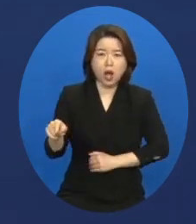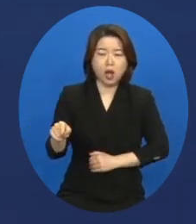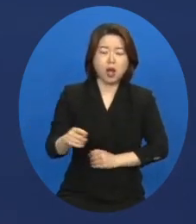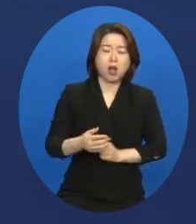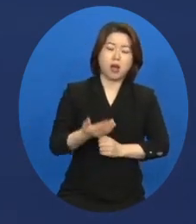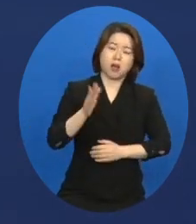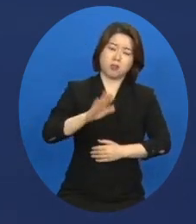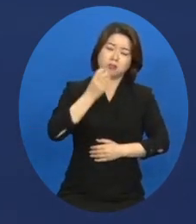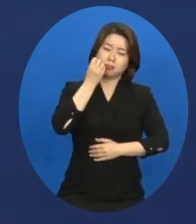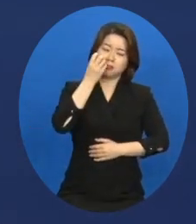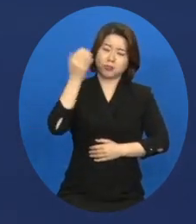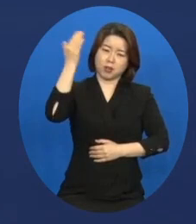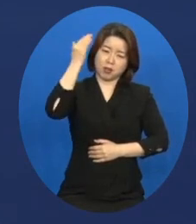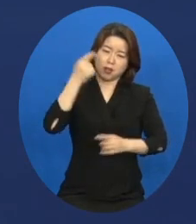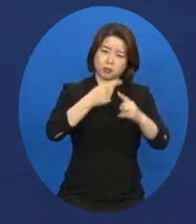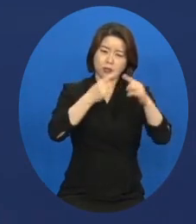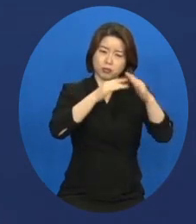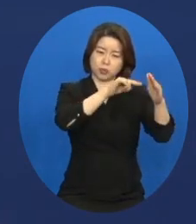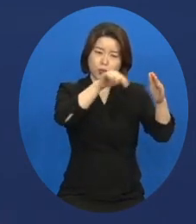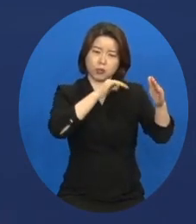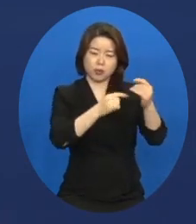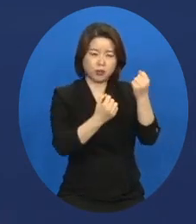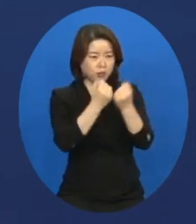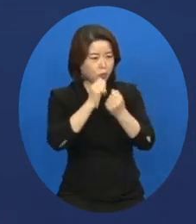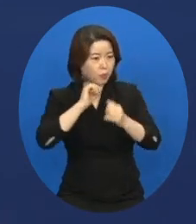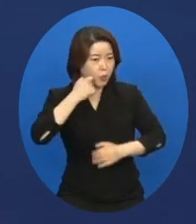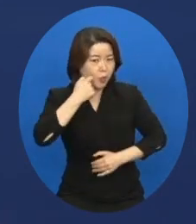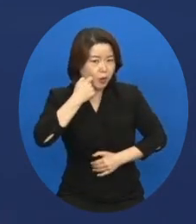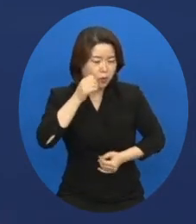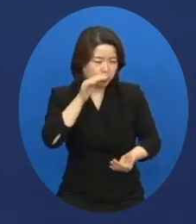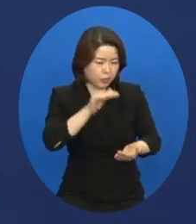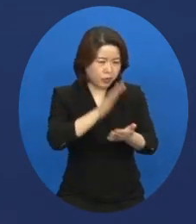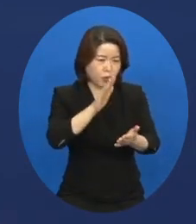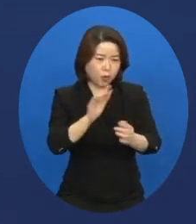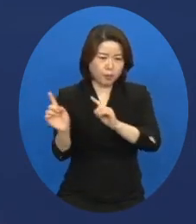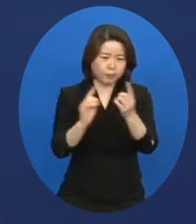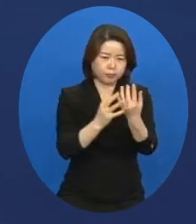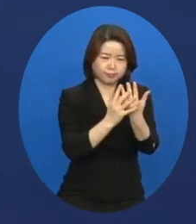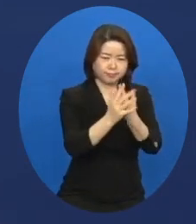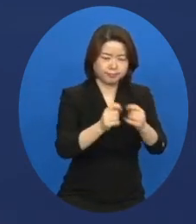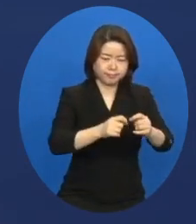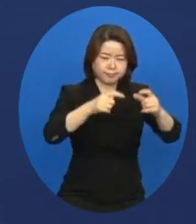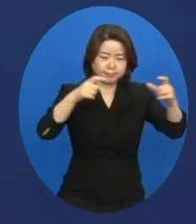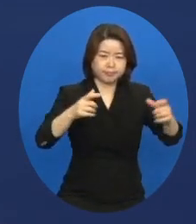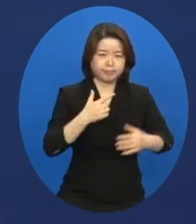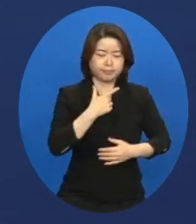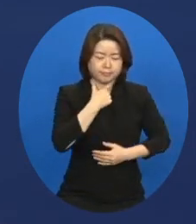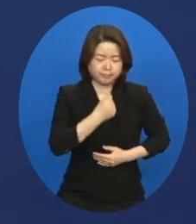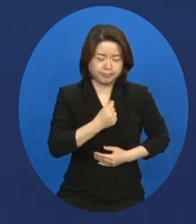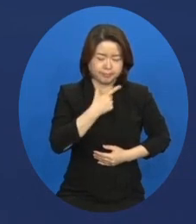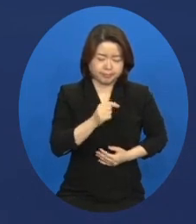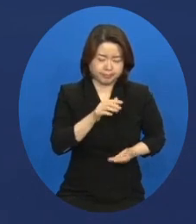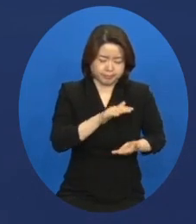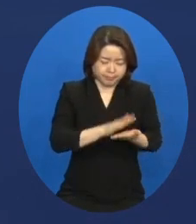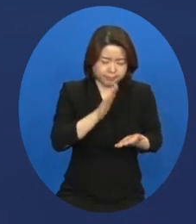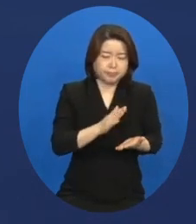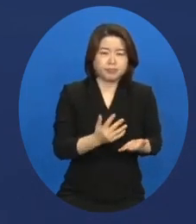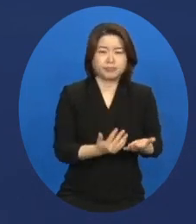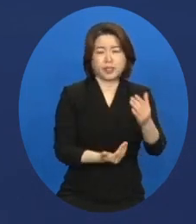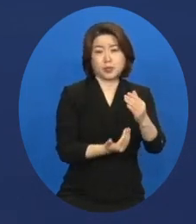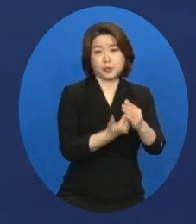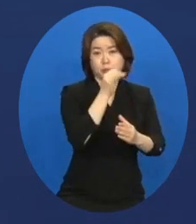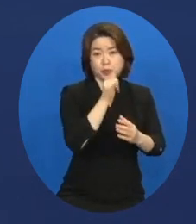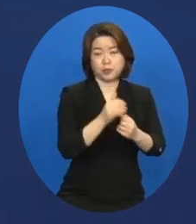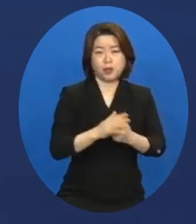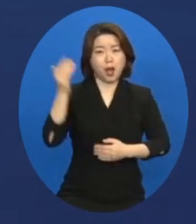안에 설명할 수 없는 뜨거운 부흥의 갈망들이 일어나고 우리